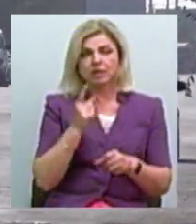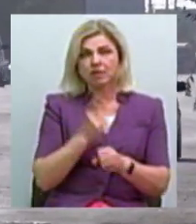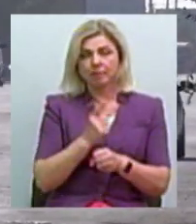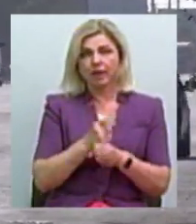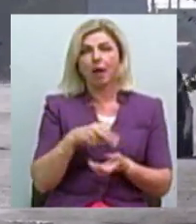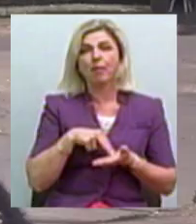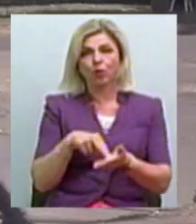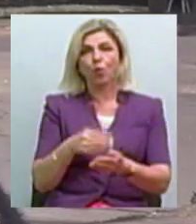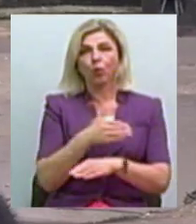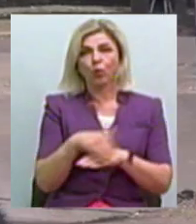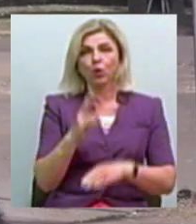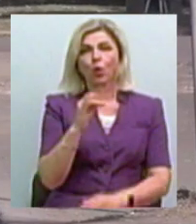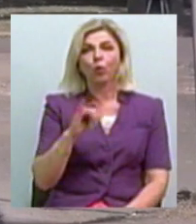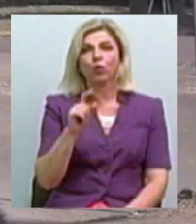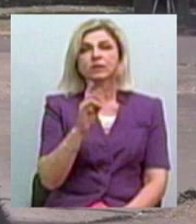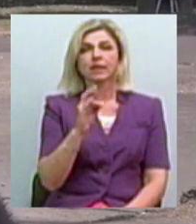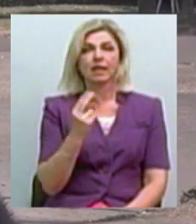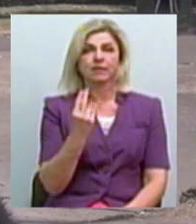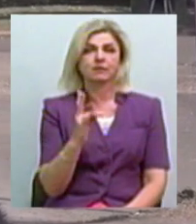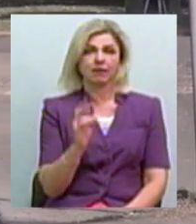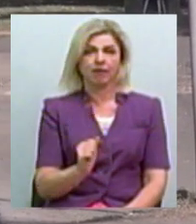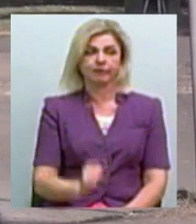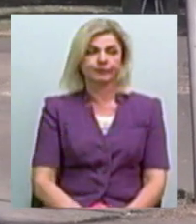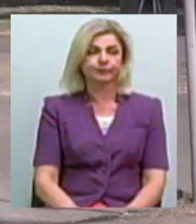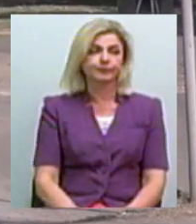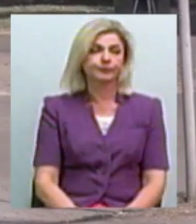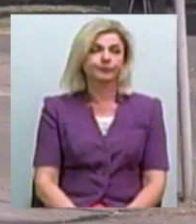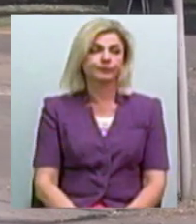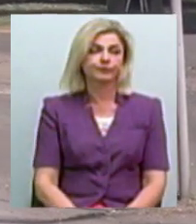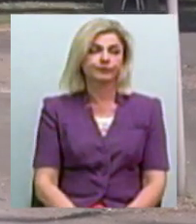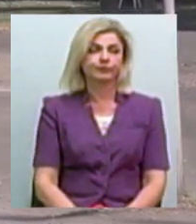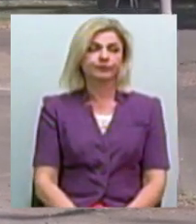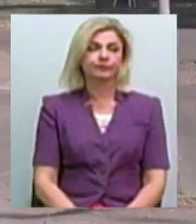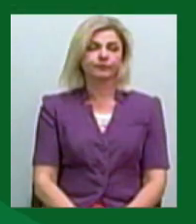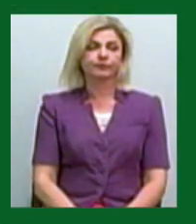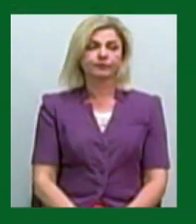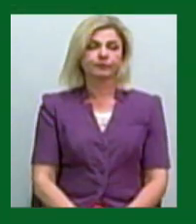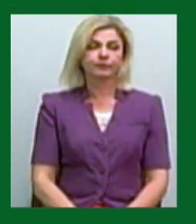вулиці Кузнецькій. Катерина Балєєва, Ігор Чорний. Новини на Суспільному. Миколаїв.